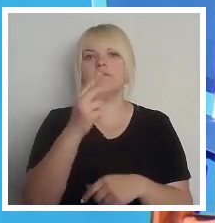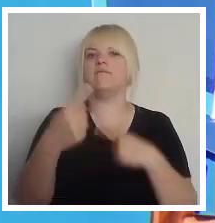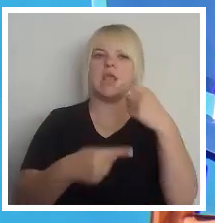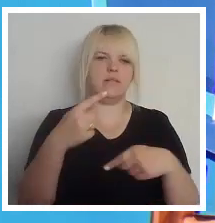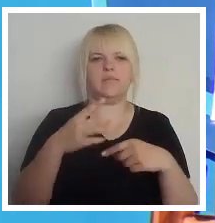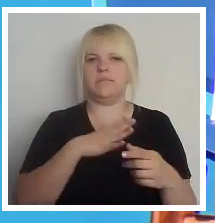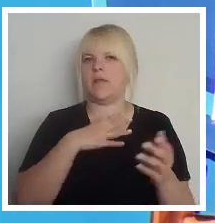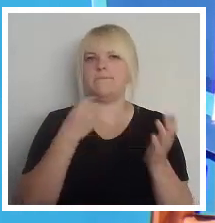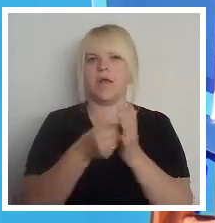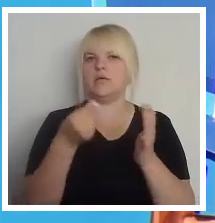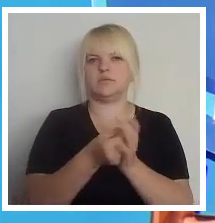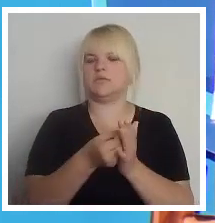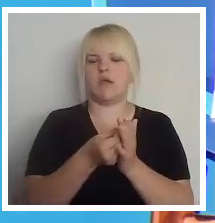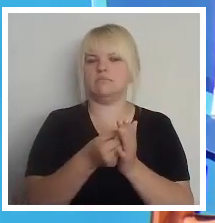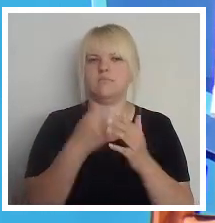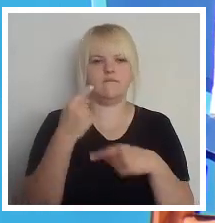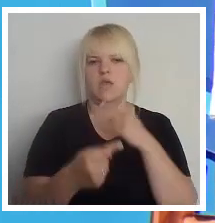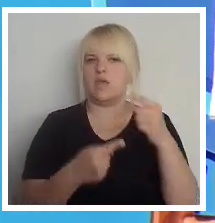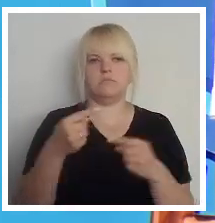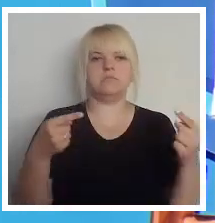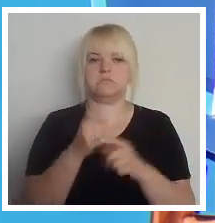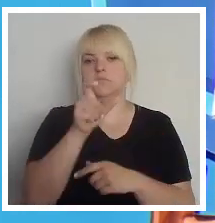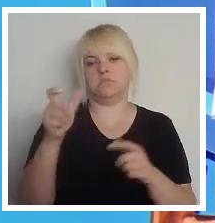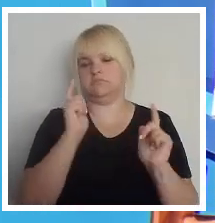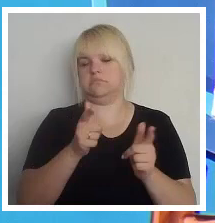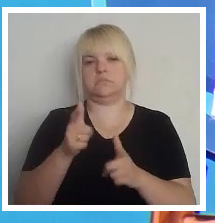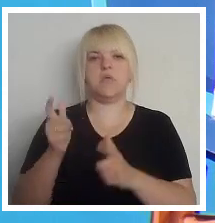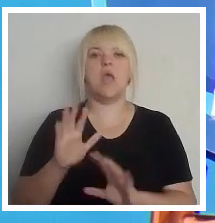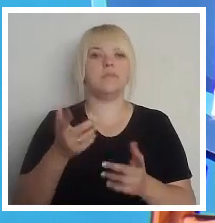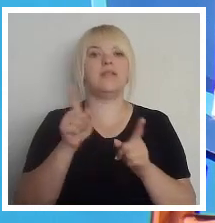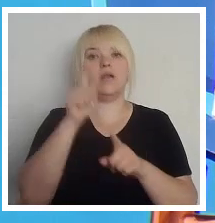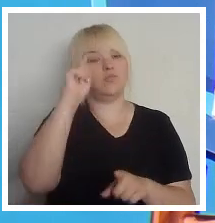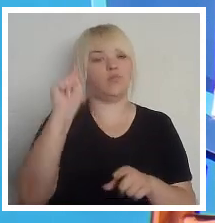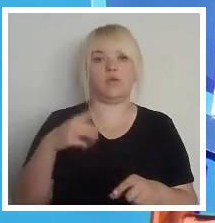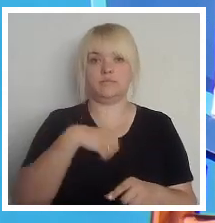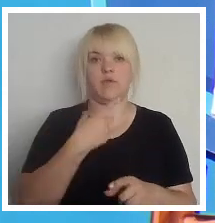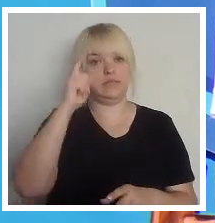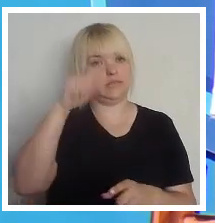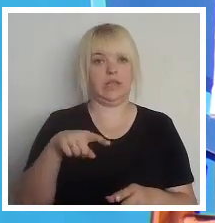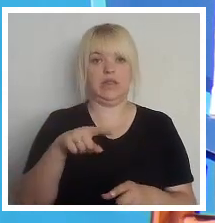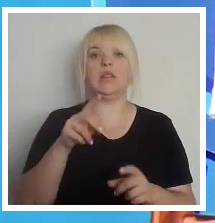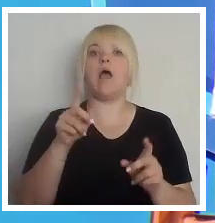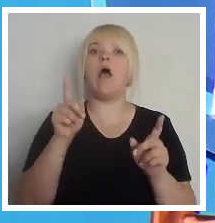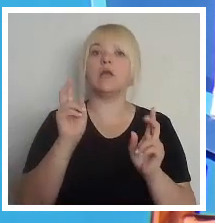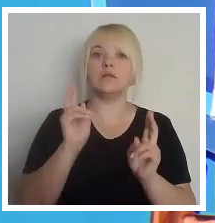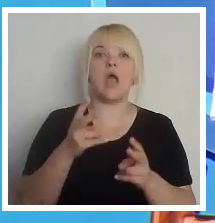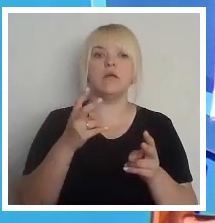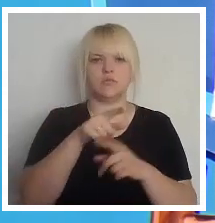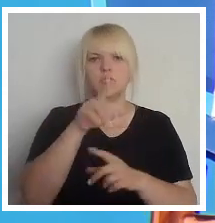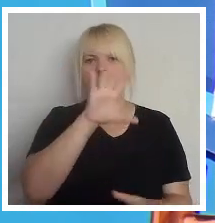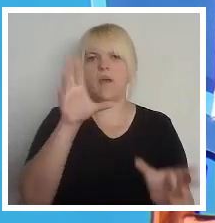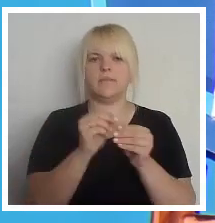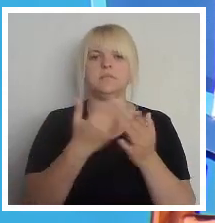un vienkārši cilvēki ir tā kā to akceptē, bet, protams, mums ir arī jāreikinās, un tas ir, man liekas, tas kopējais, tad mēs tagad drusiņi izēja ārā no